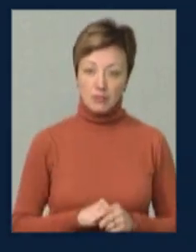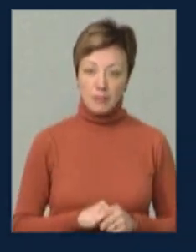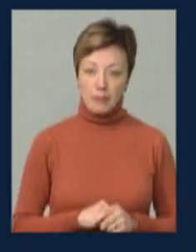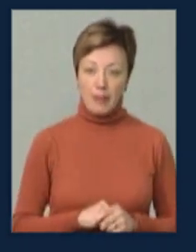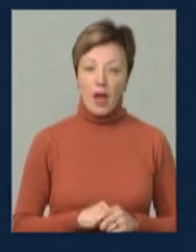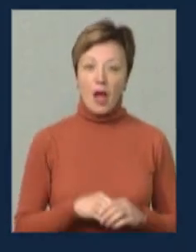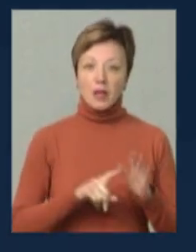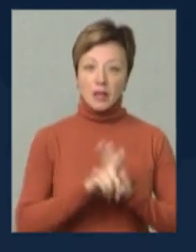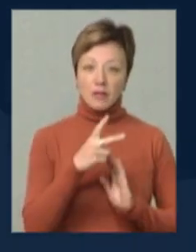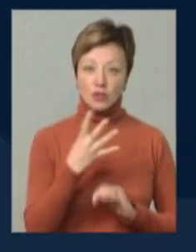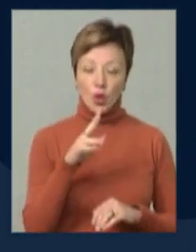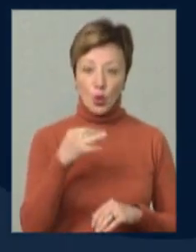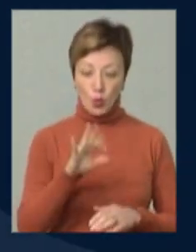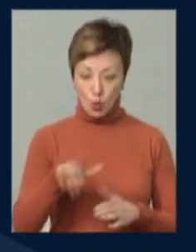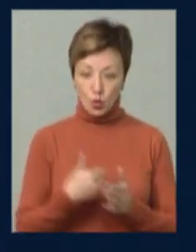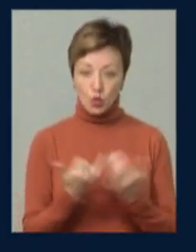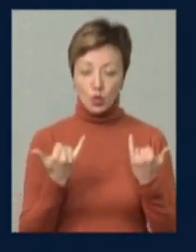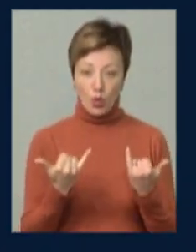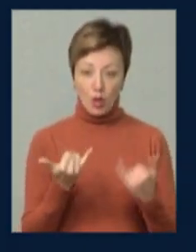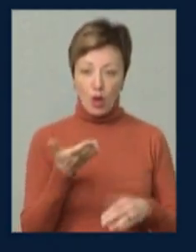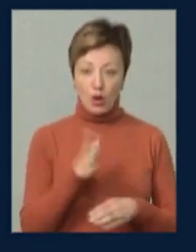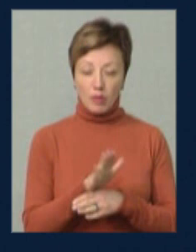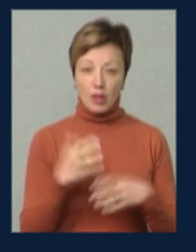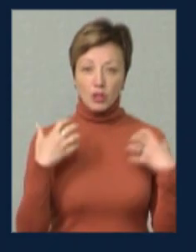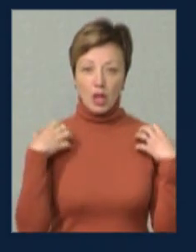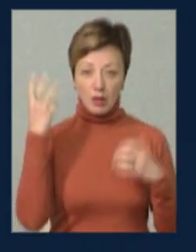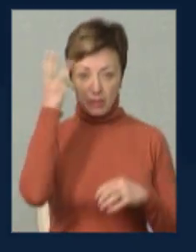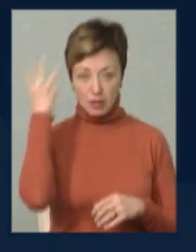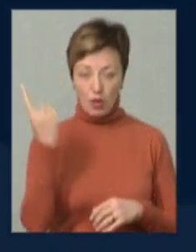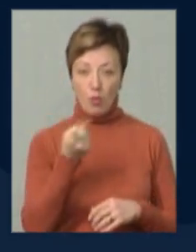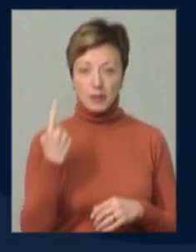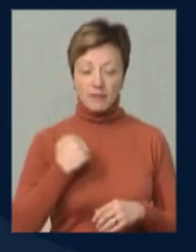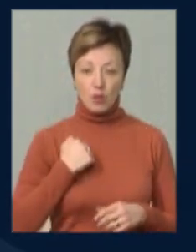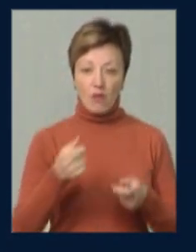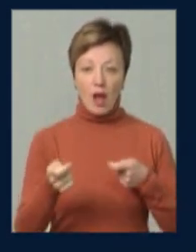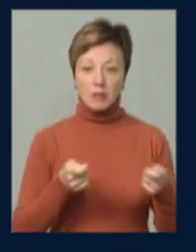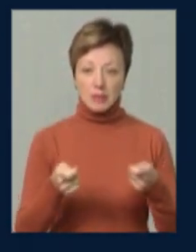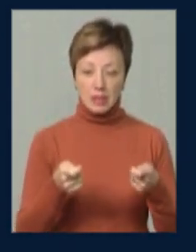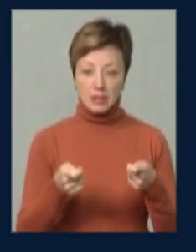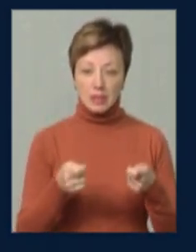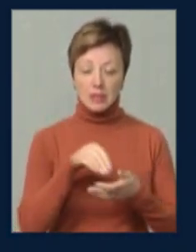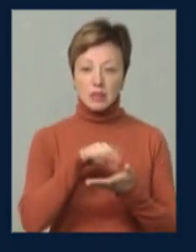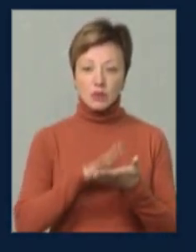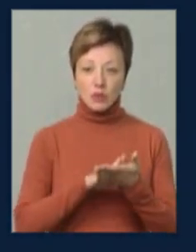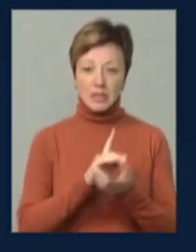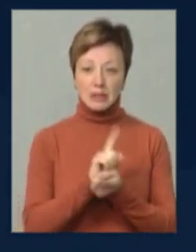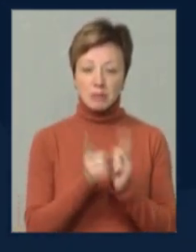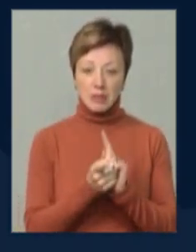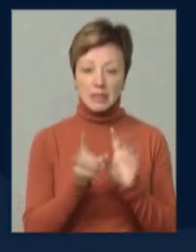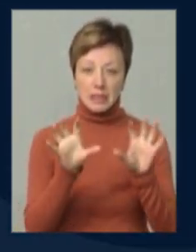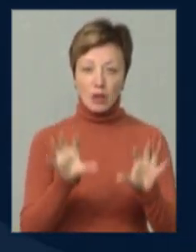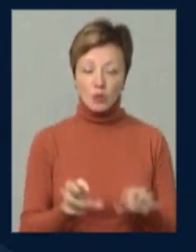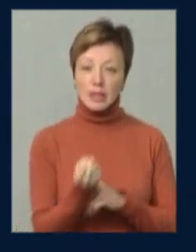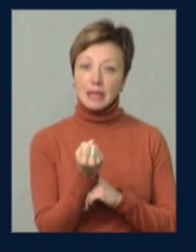З 24 лютого до сьогодні розпорядженнями начальника Хмельницької обласної військової адміністрації зареєстровані зміни до